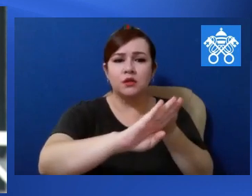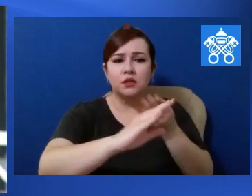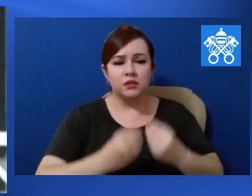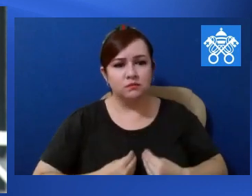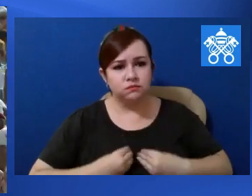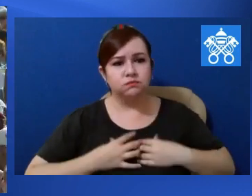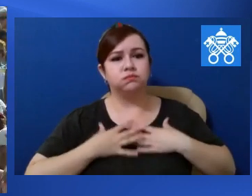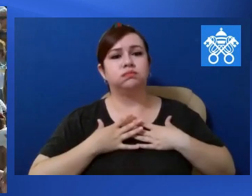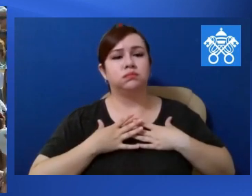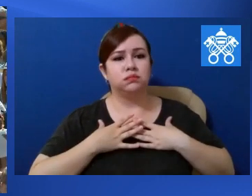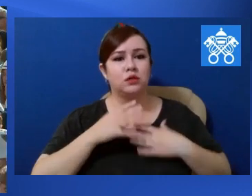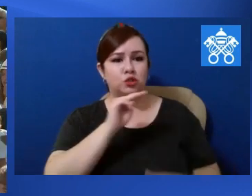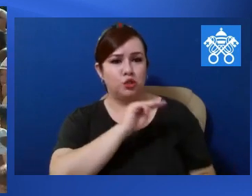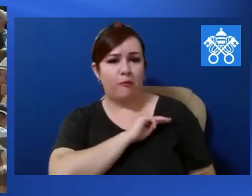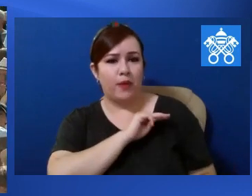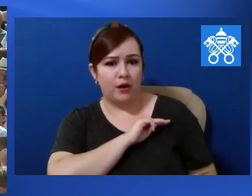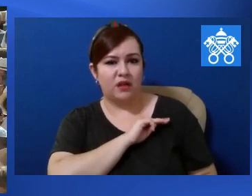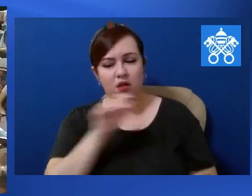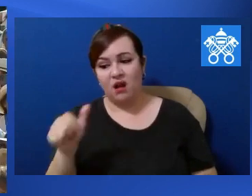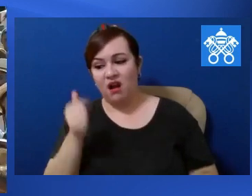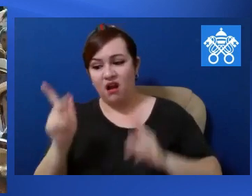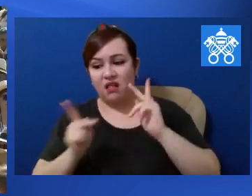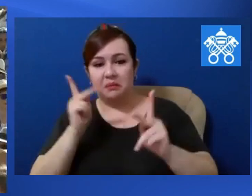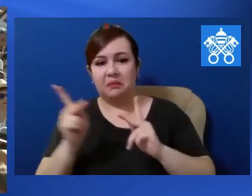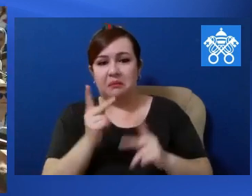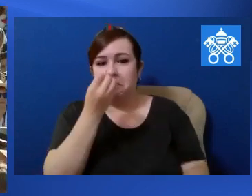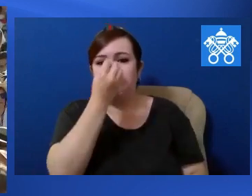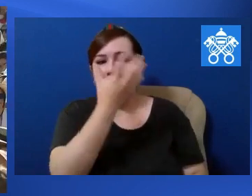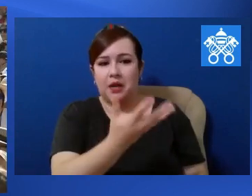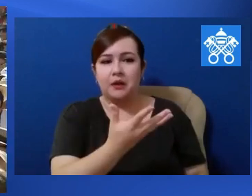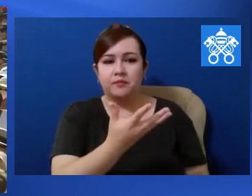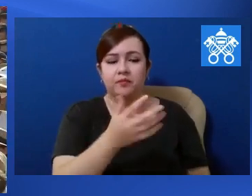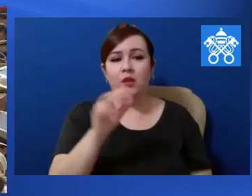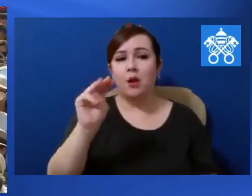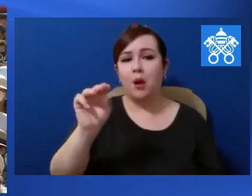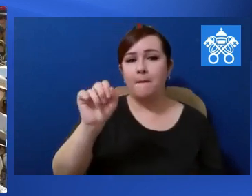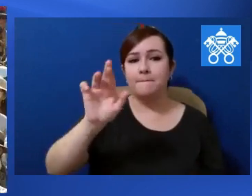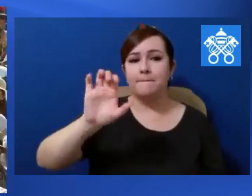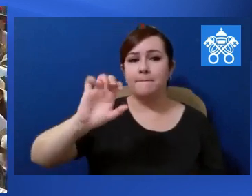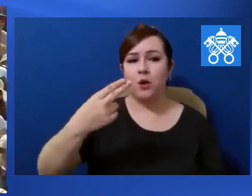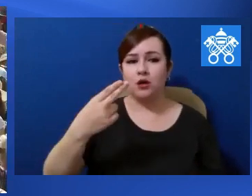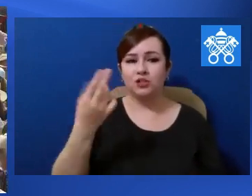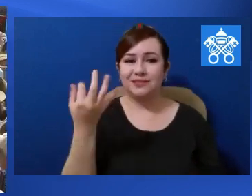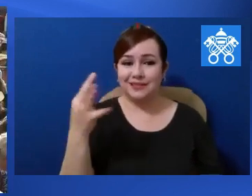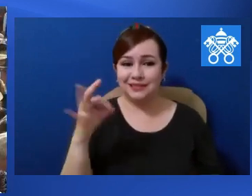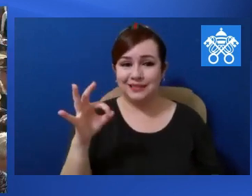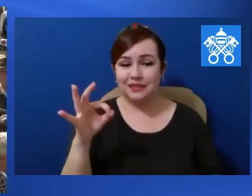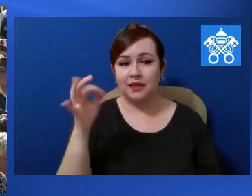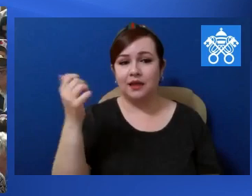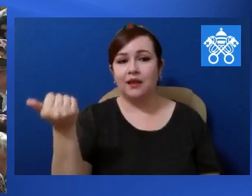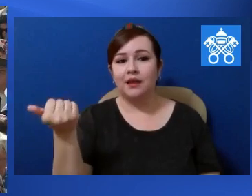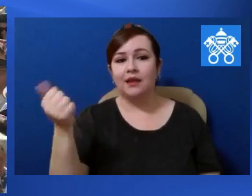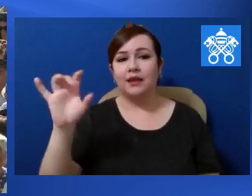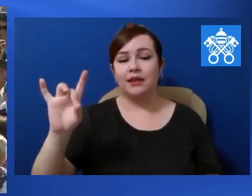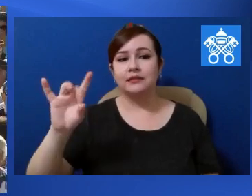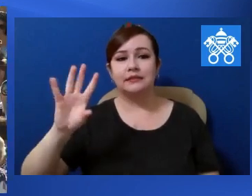o non potevano andare. Il 19 marzo del 1866, festa di San Giuseppe,